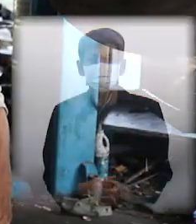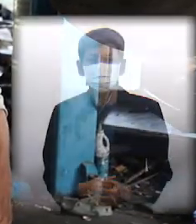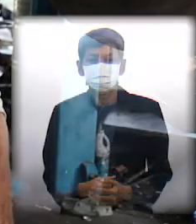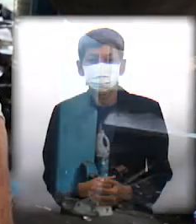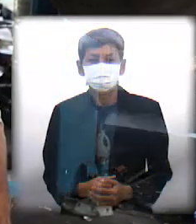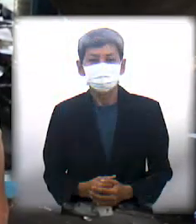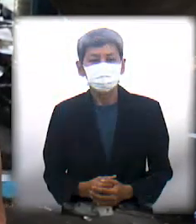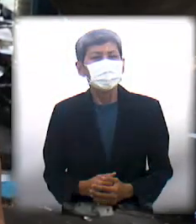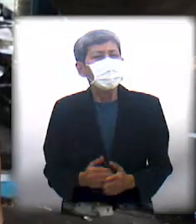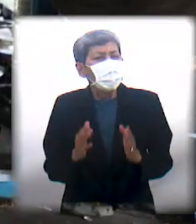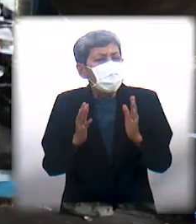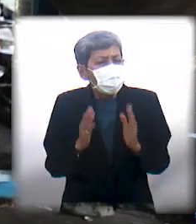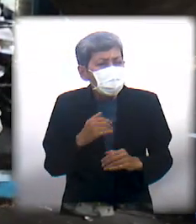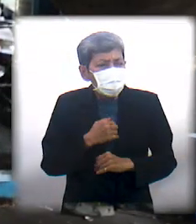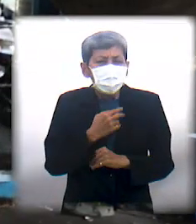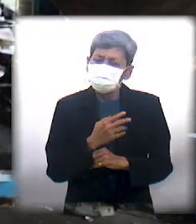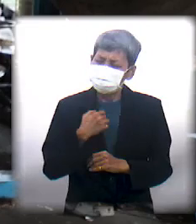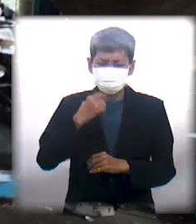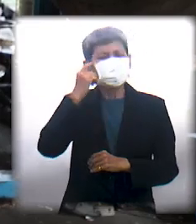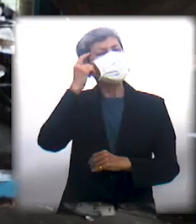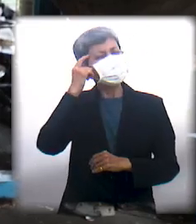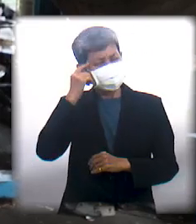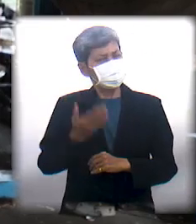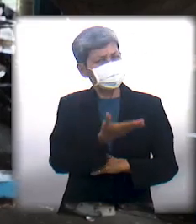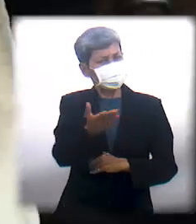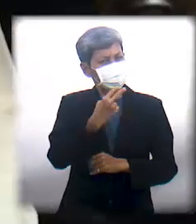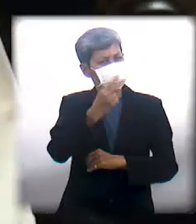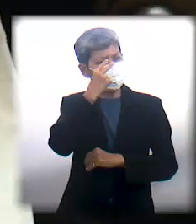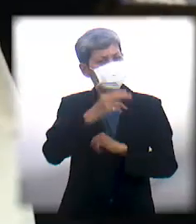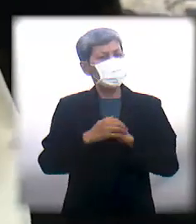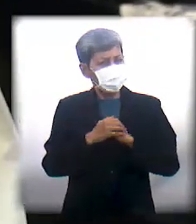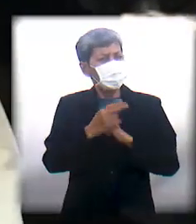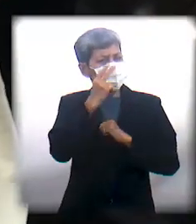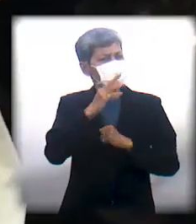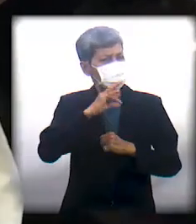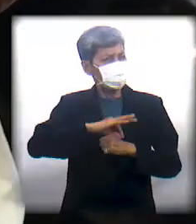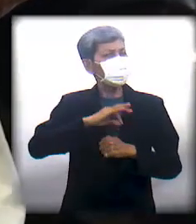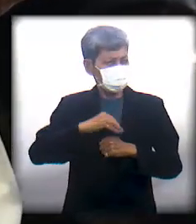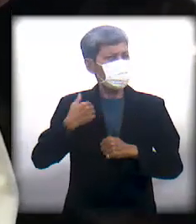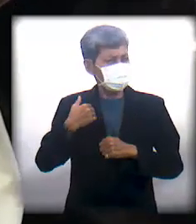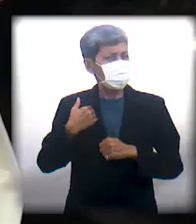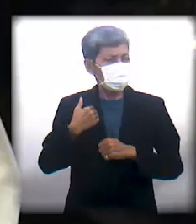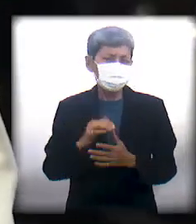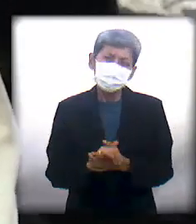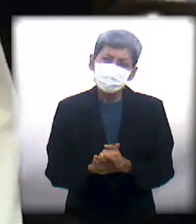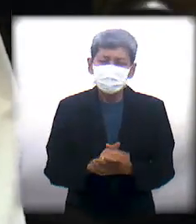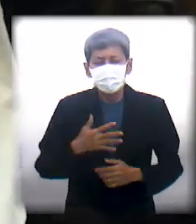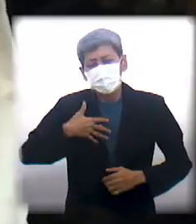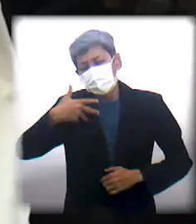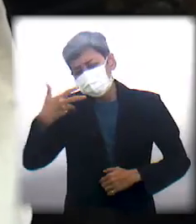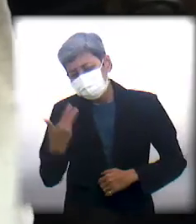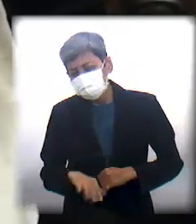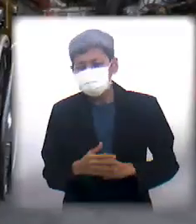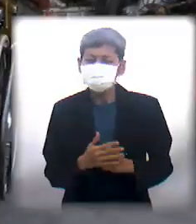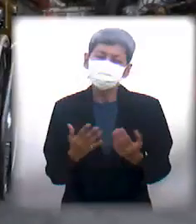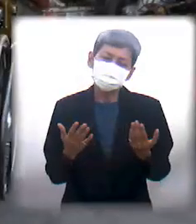ถ้ากำลังมีคนที่มาเชื่อว่าจะมีคุณผู้ชมทางบ้านนะคะที่ดูอยู่แล้วก็อาจจะมีคนที่กำลังท้อแท้หรือ